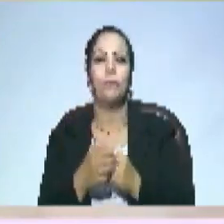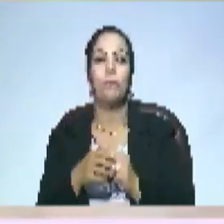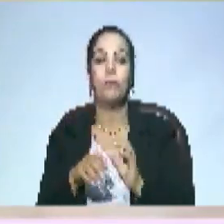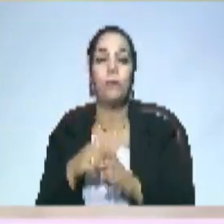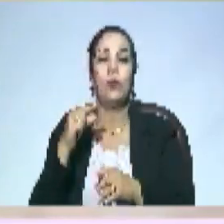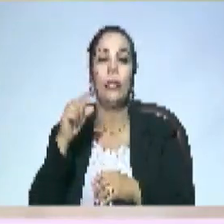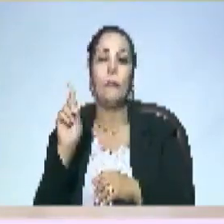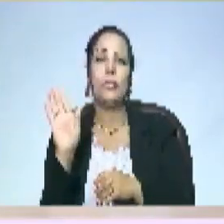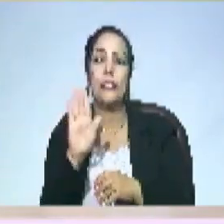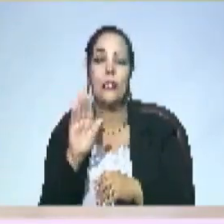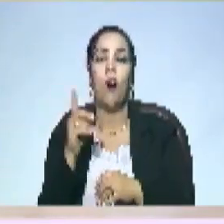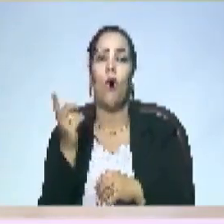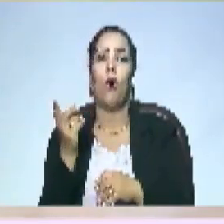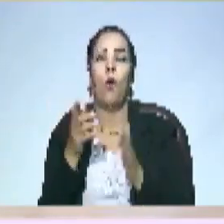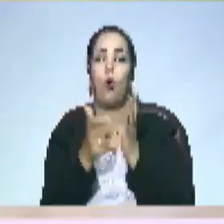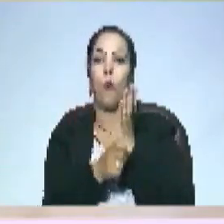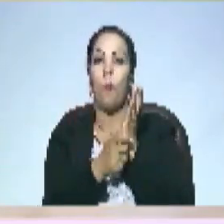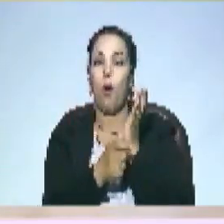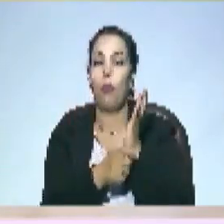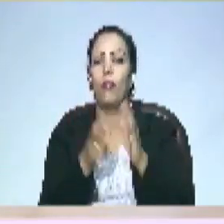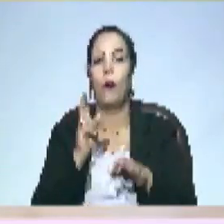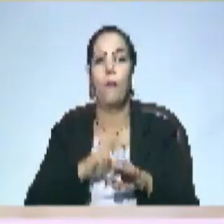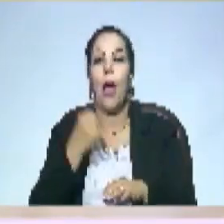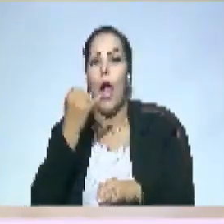دبس الرمان وعسل النحل